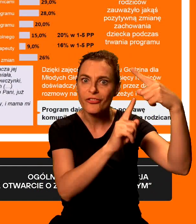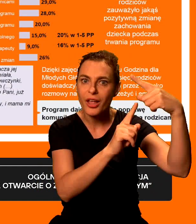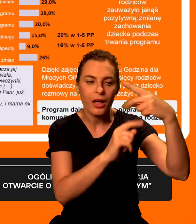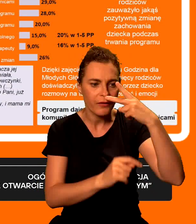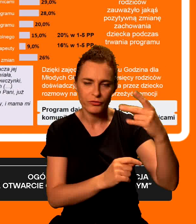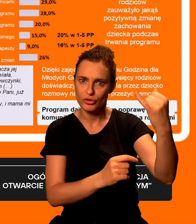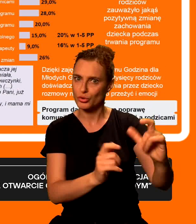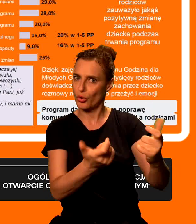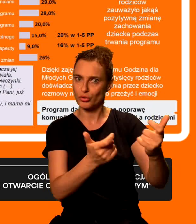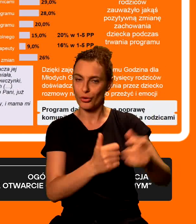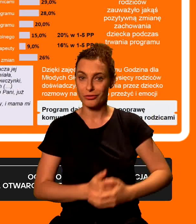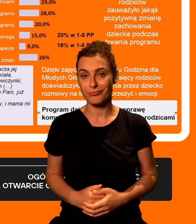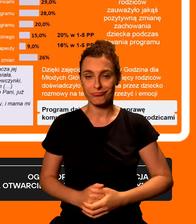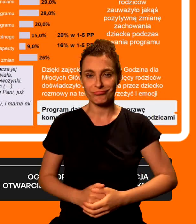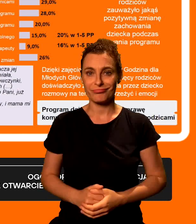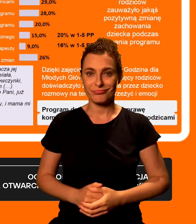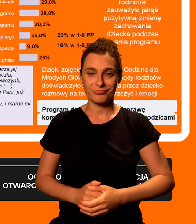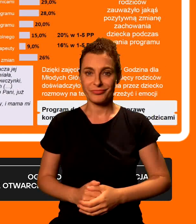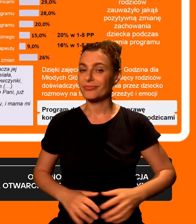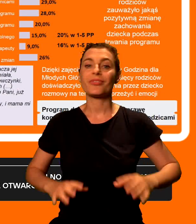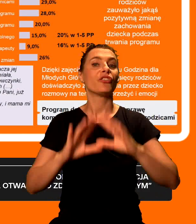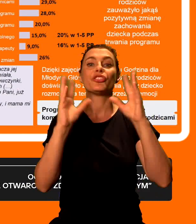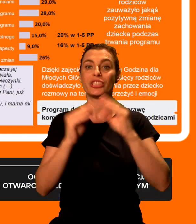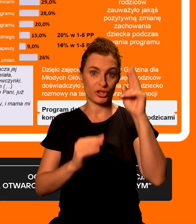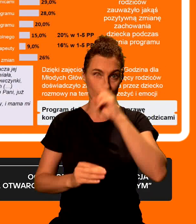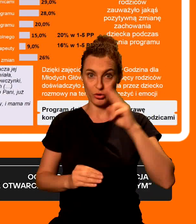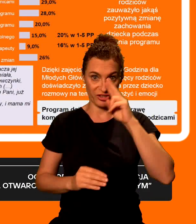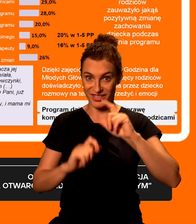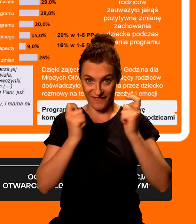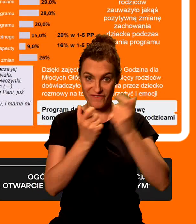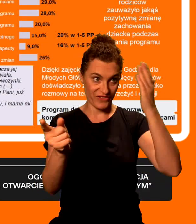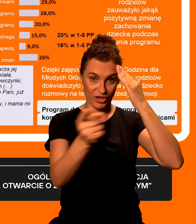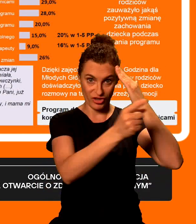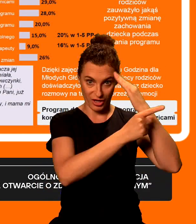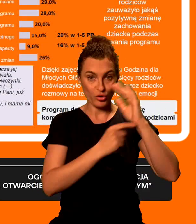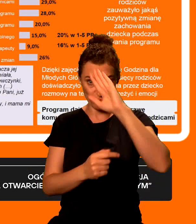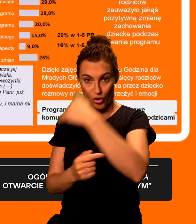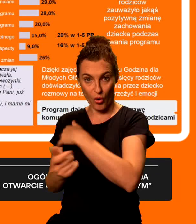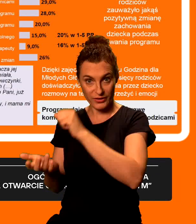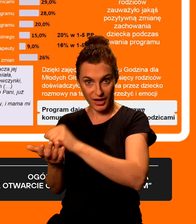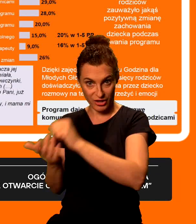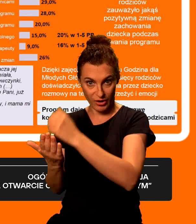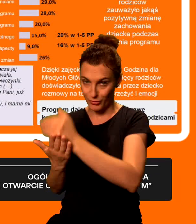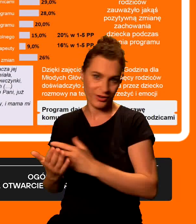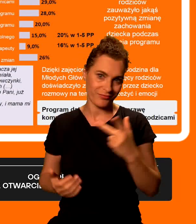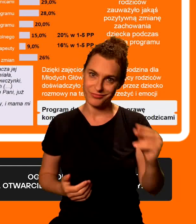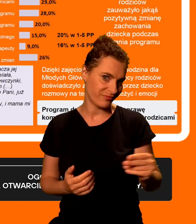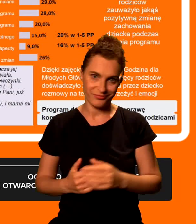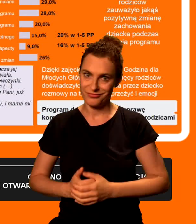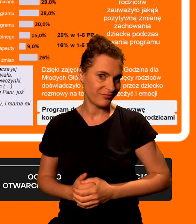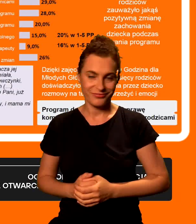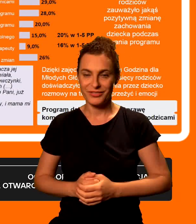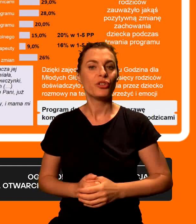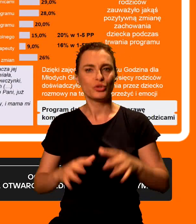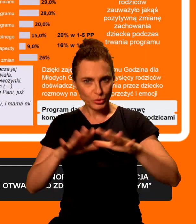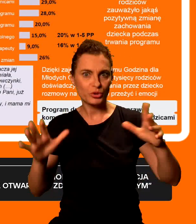się dzieje. I słuchajcie, nie wszyscy z tych rodziców wiedzieli, że w szkołach są zajęcia z programu. Już duża część z tych